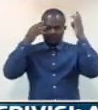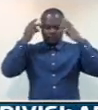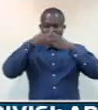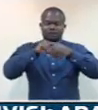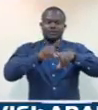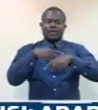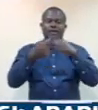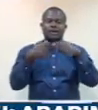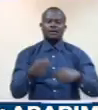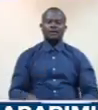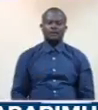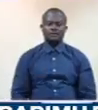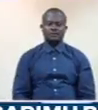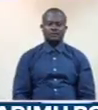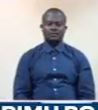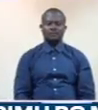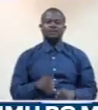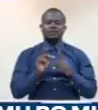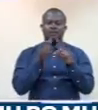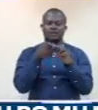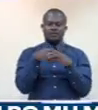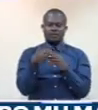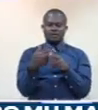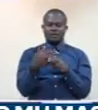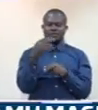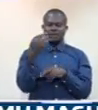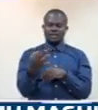cy'icyorezo kigihari abantu bavuye kuri hafi